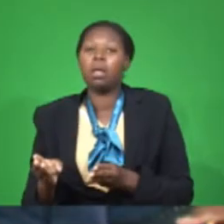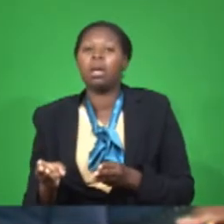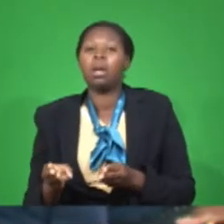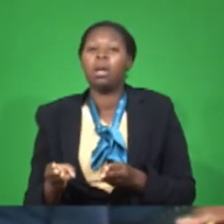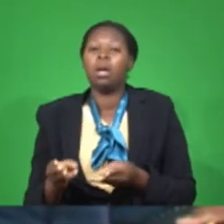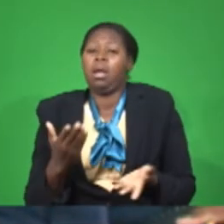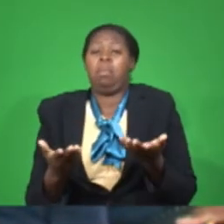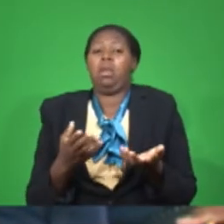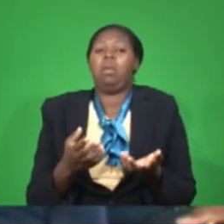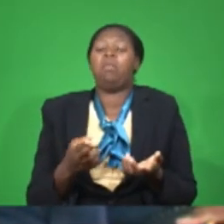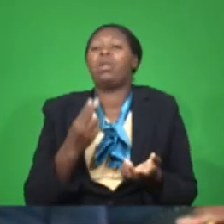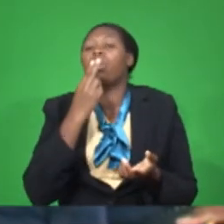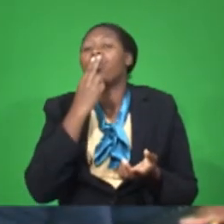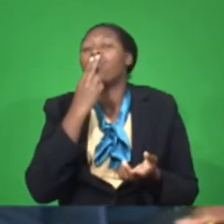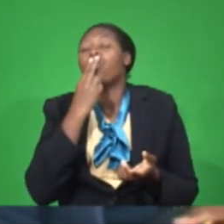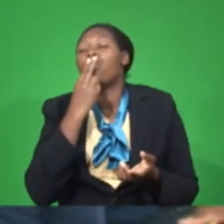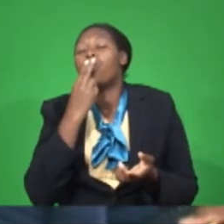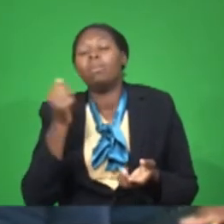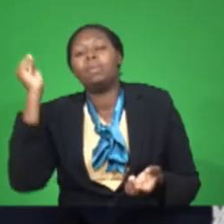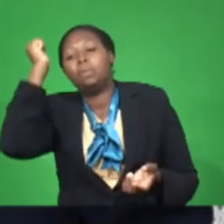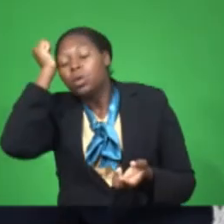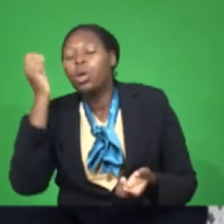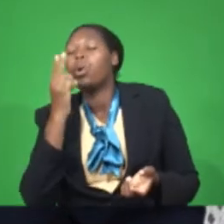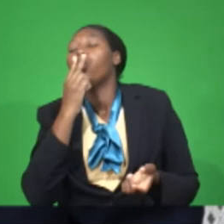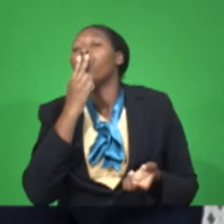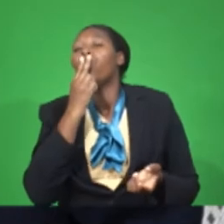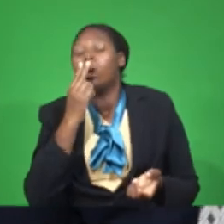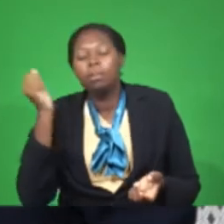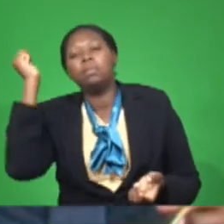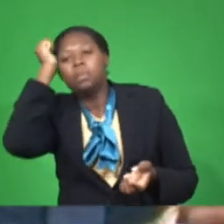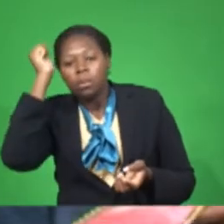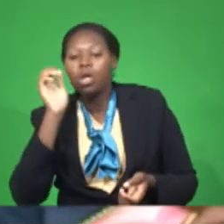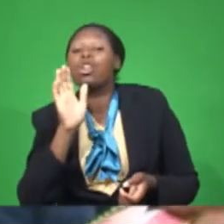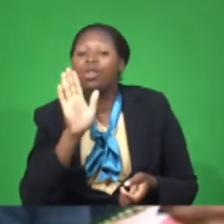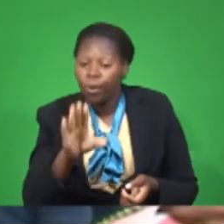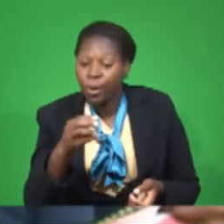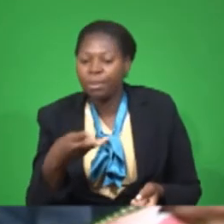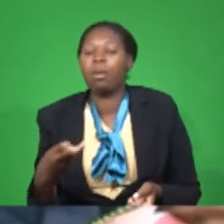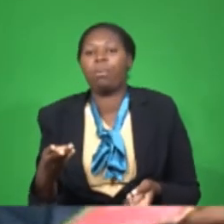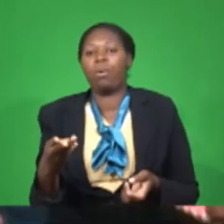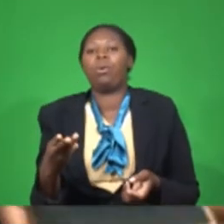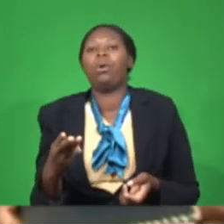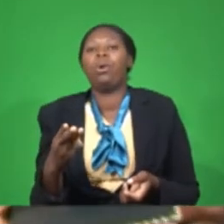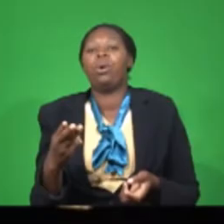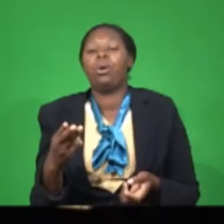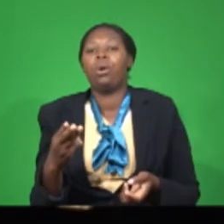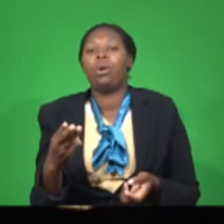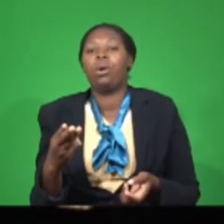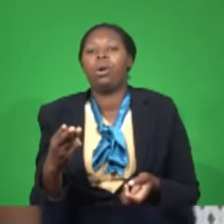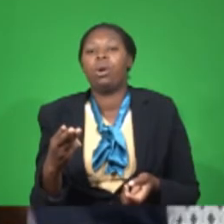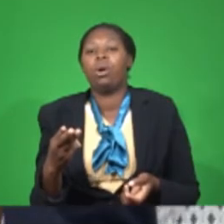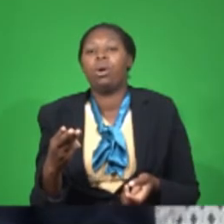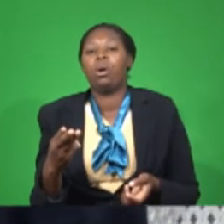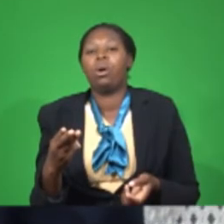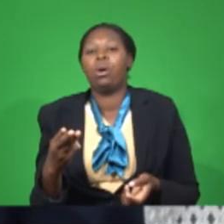mbanje ndoza kutiwo vanongokurumidza kuti isusu zvekuti ukada kuti uite naye kunge zvekwamwari